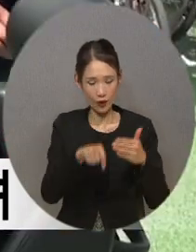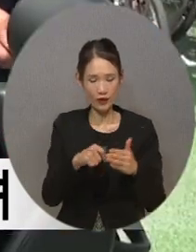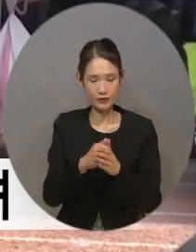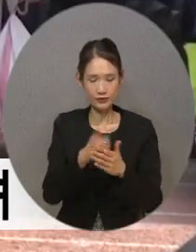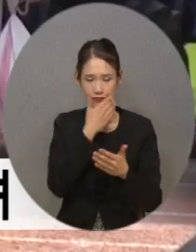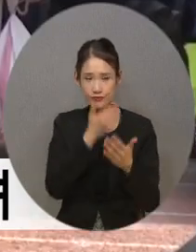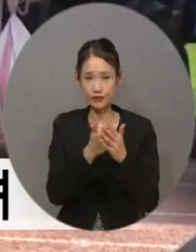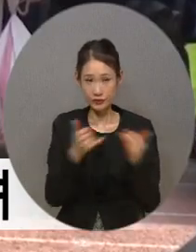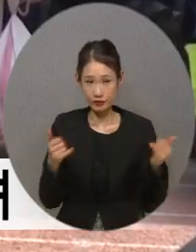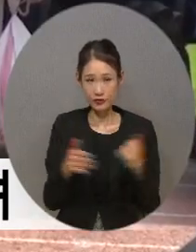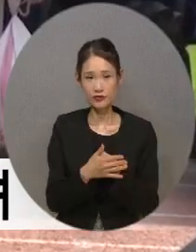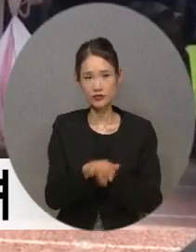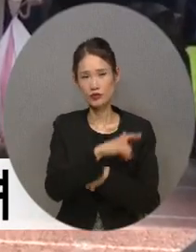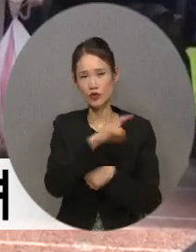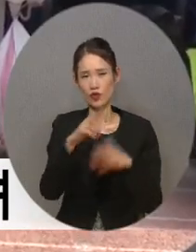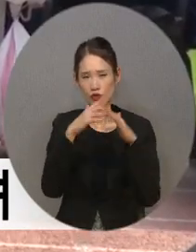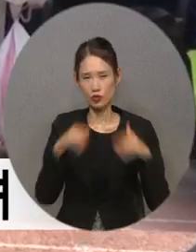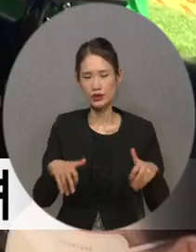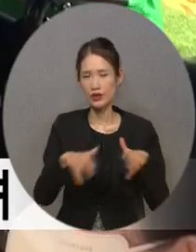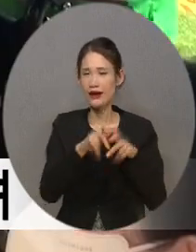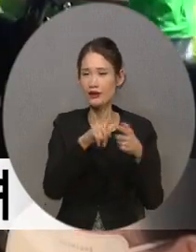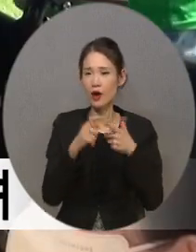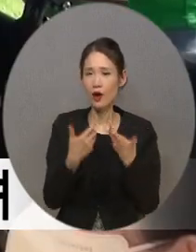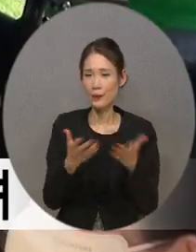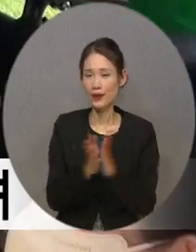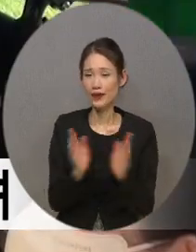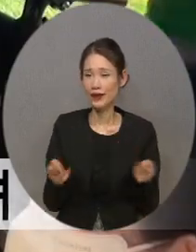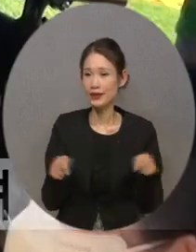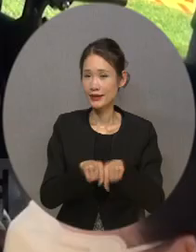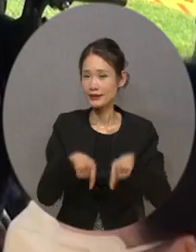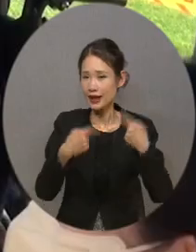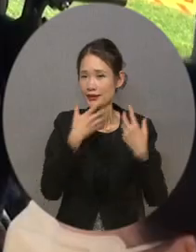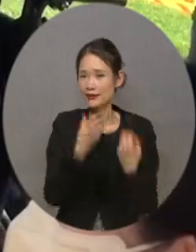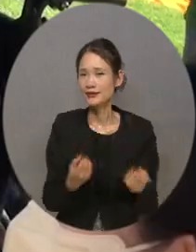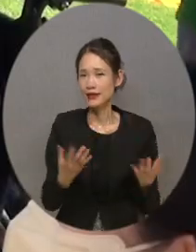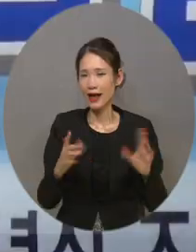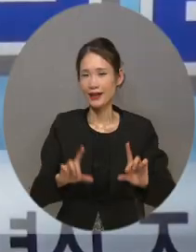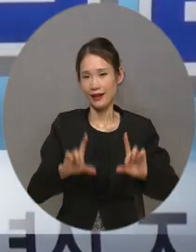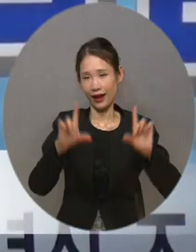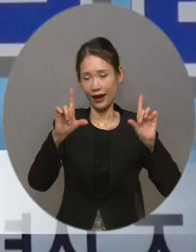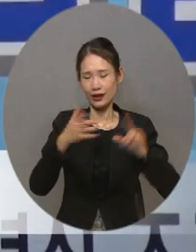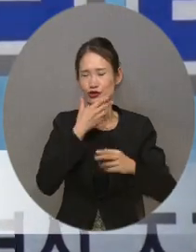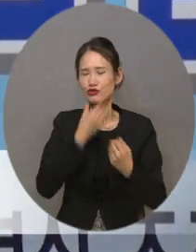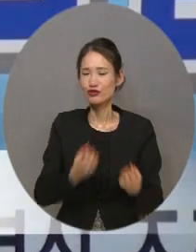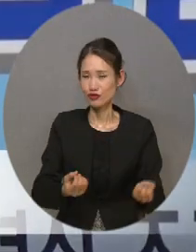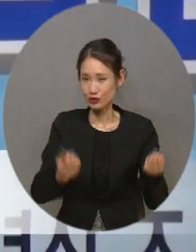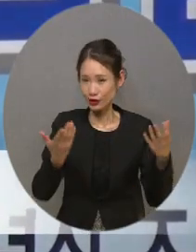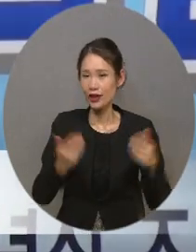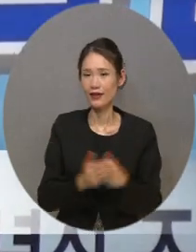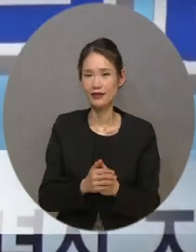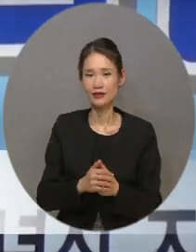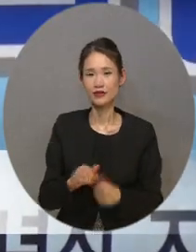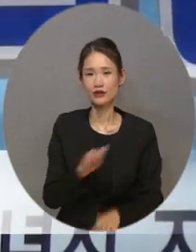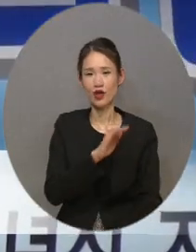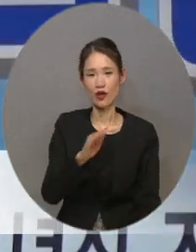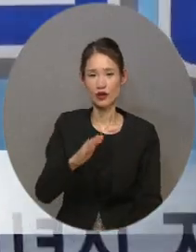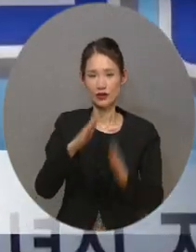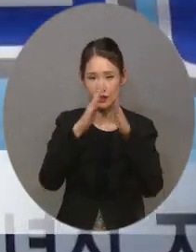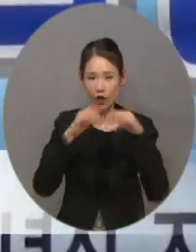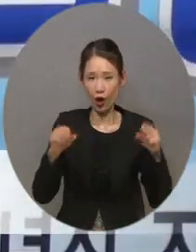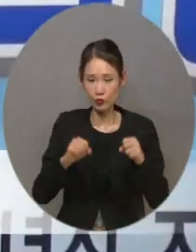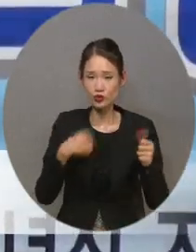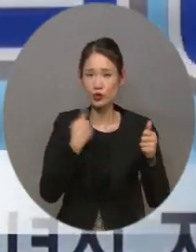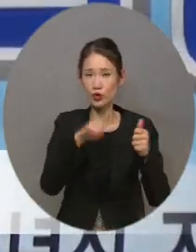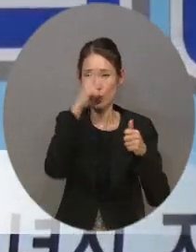다수의 전라북도 장애인연합회 단체들이 참석해 장애인의 날을 축하하였습니다. 저희 전북교육청도